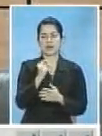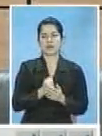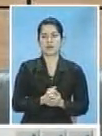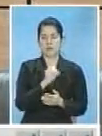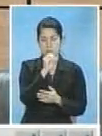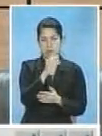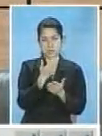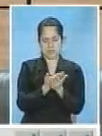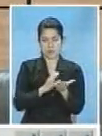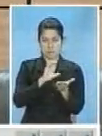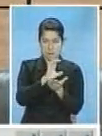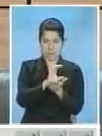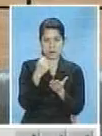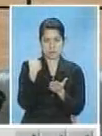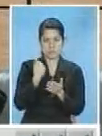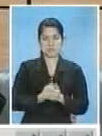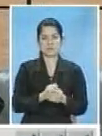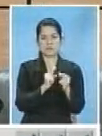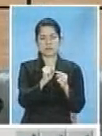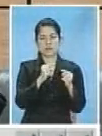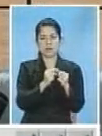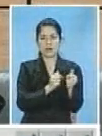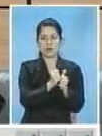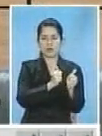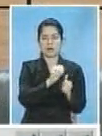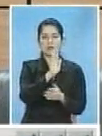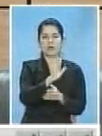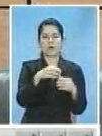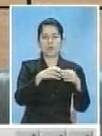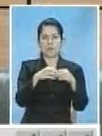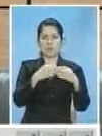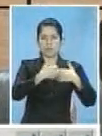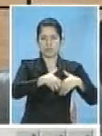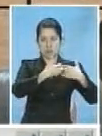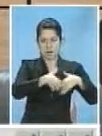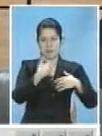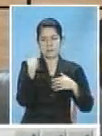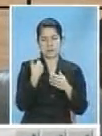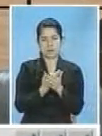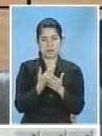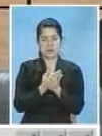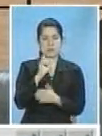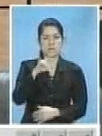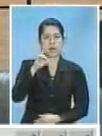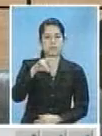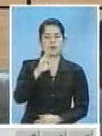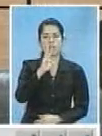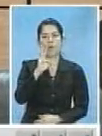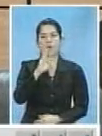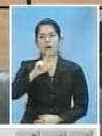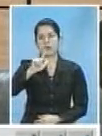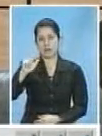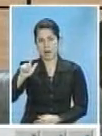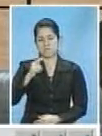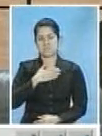ไว้ว่ายกระดับความสามารถในการแข่งขันของภาคอุตสาหกรรมท่านตั้งไว้ 8,600 กว่าล้านผม